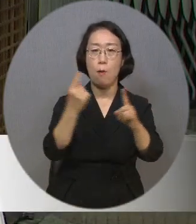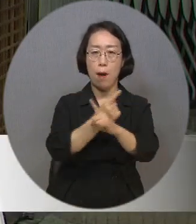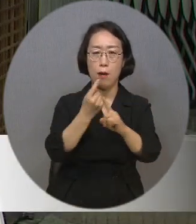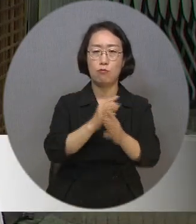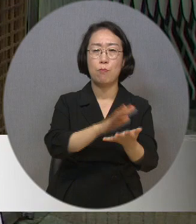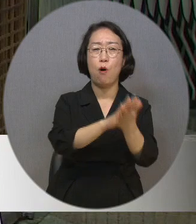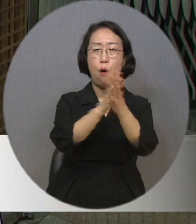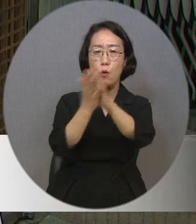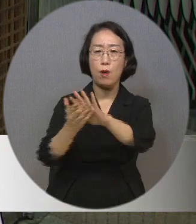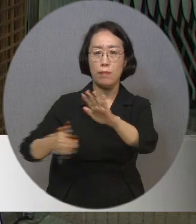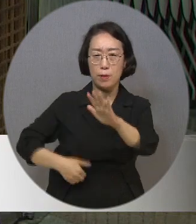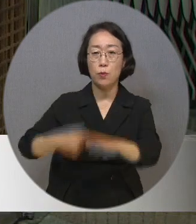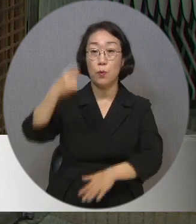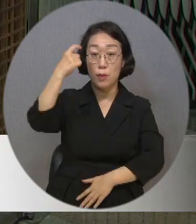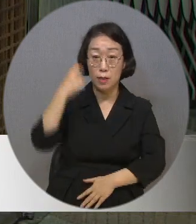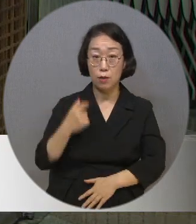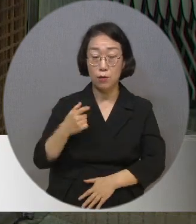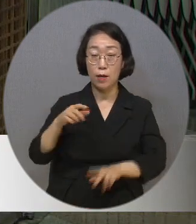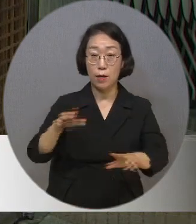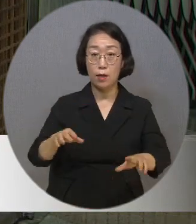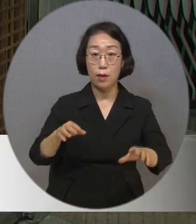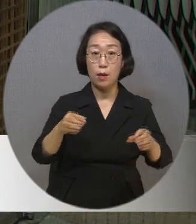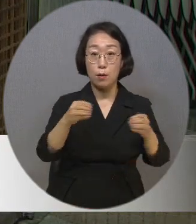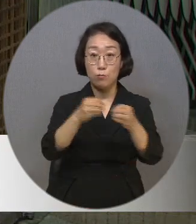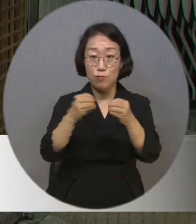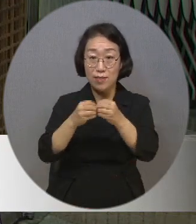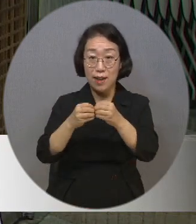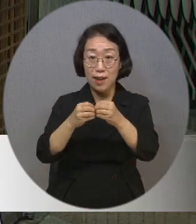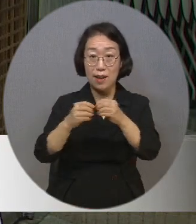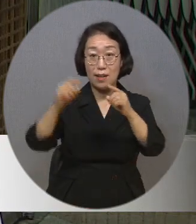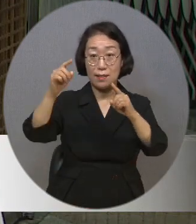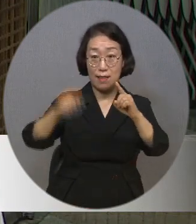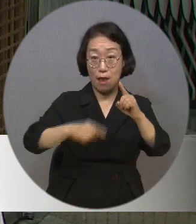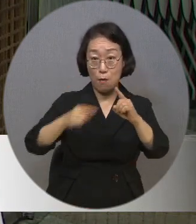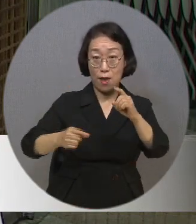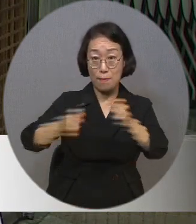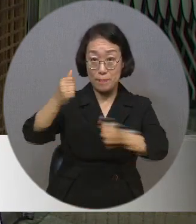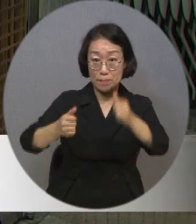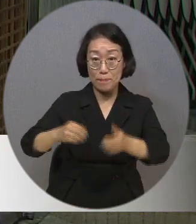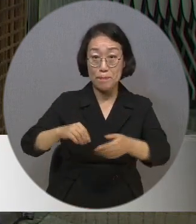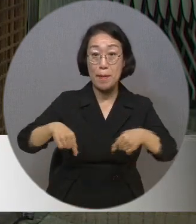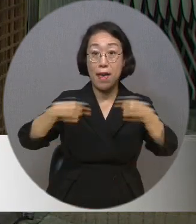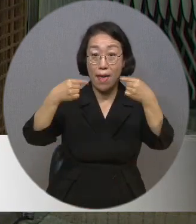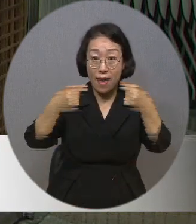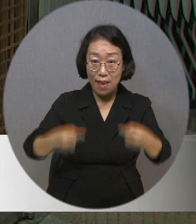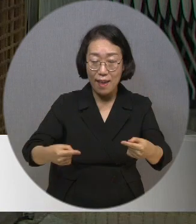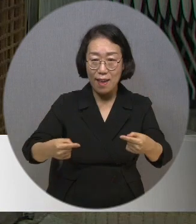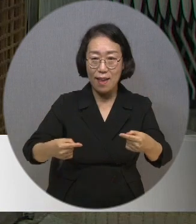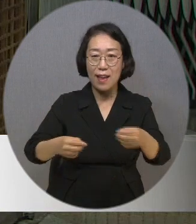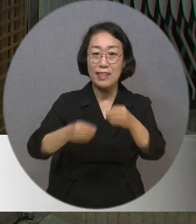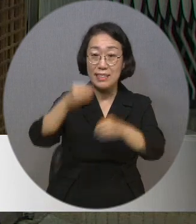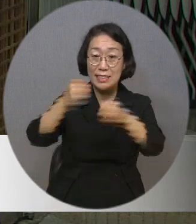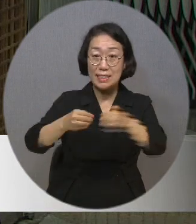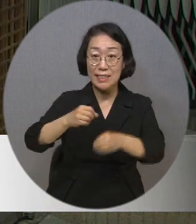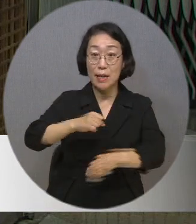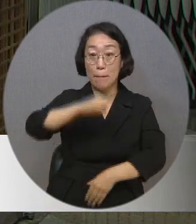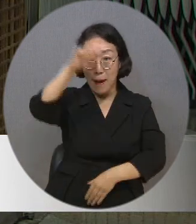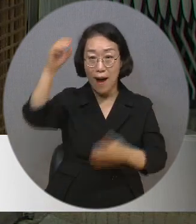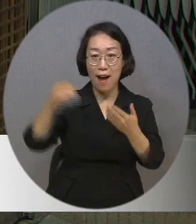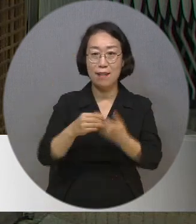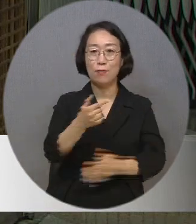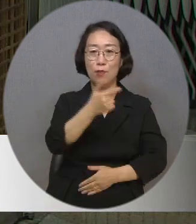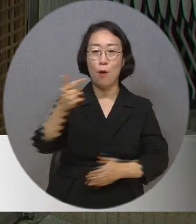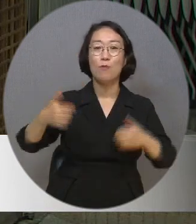된다고 생각을 했는데 또 이런 101장을 통해서 작게나마 시를 쓸 수 있게 되어서 너무 기쁜